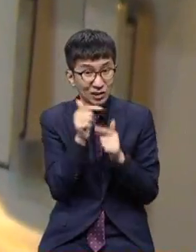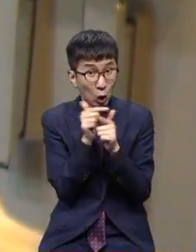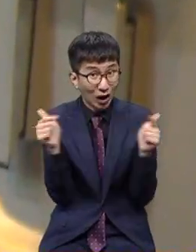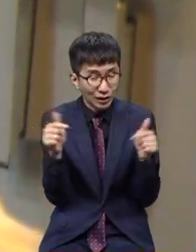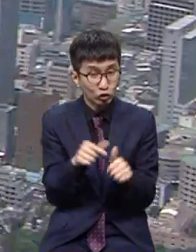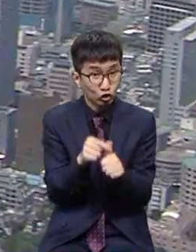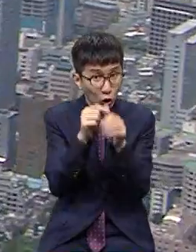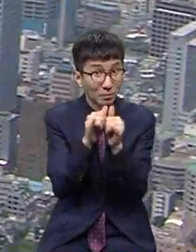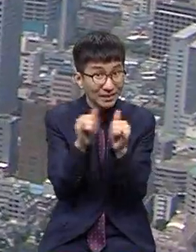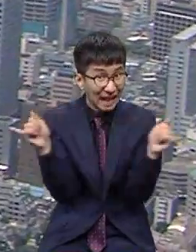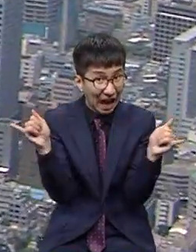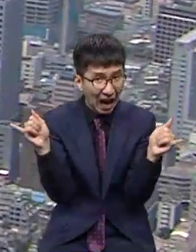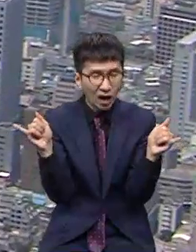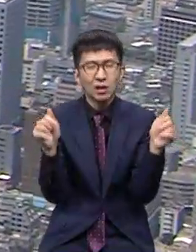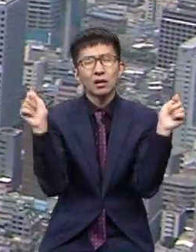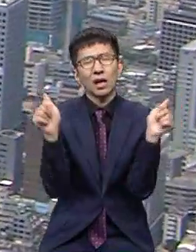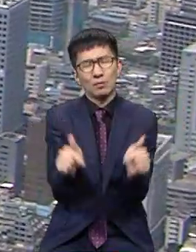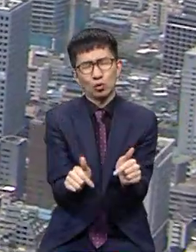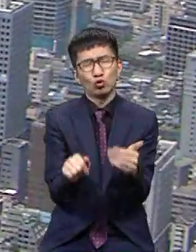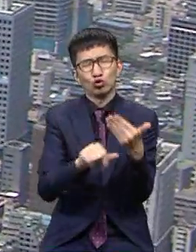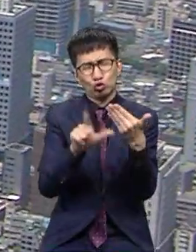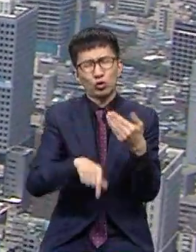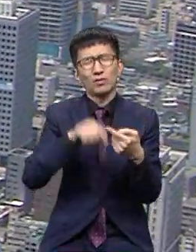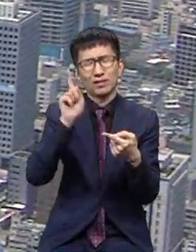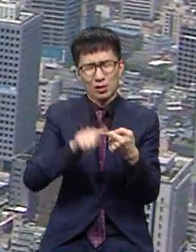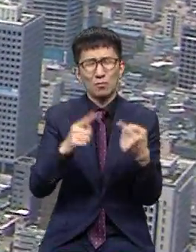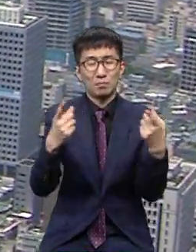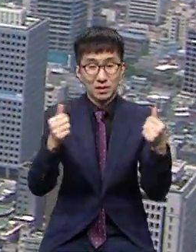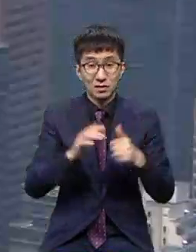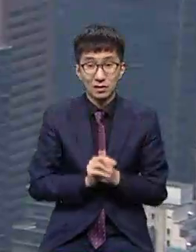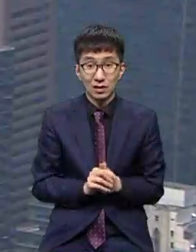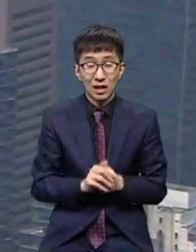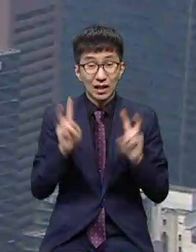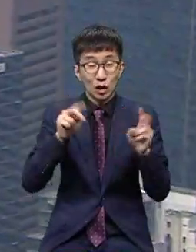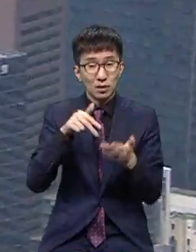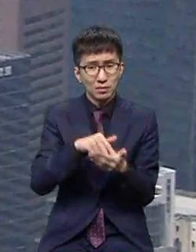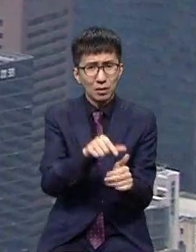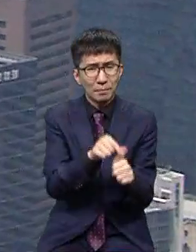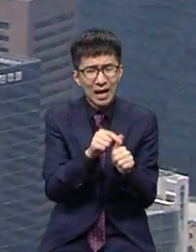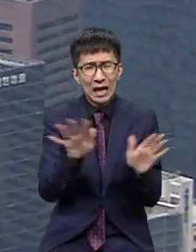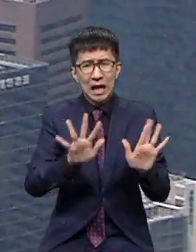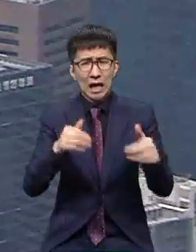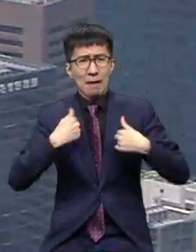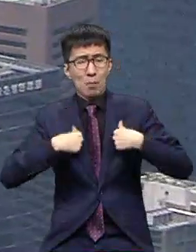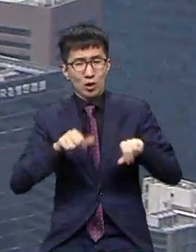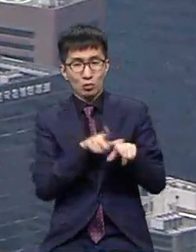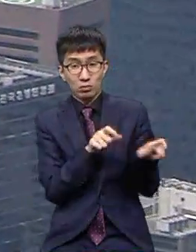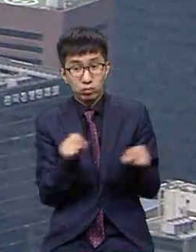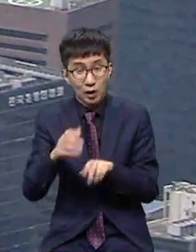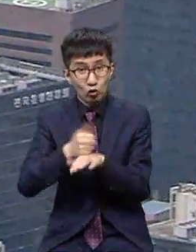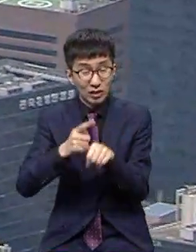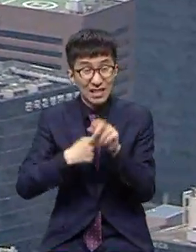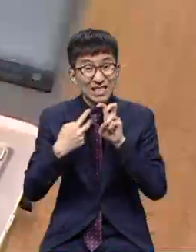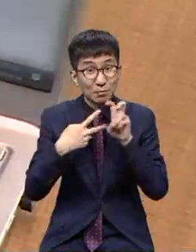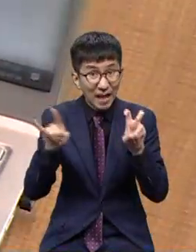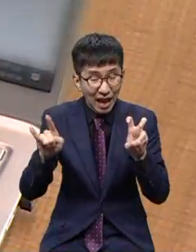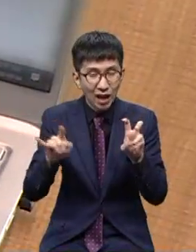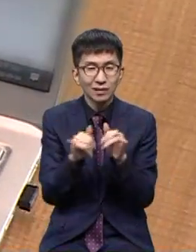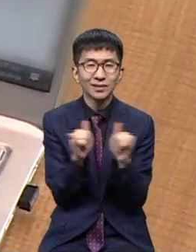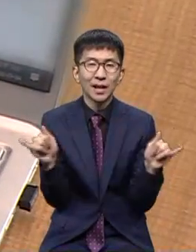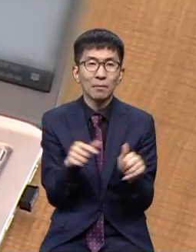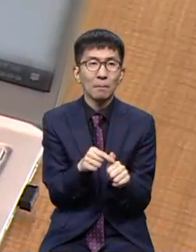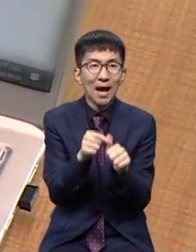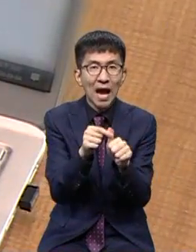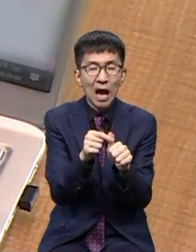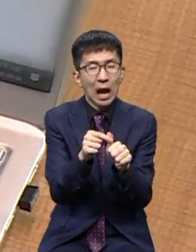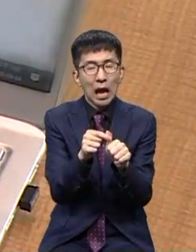비슷했습니다. 기업들이 신규 채용을 미루거나 포기하면서 20대 취업자 수 감소폭은 확대됐고 고용률도